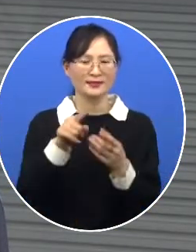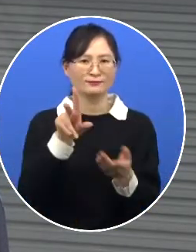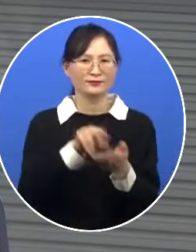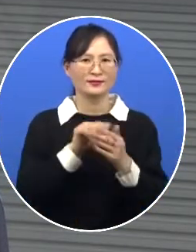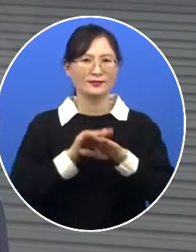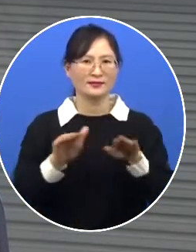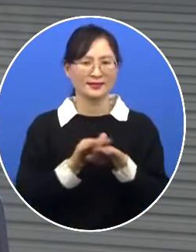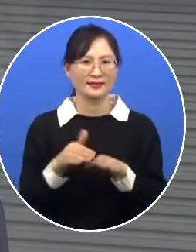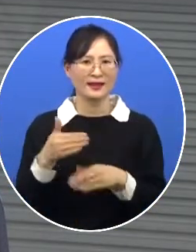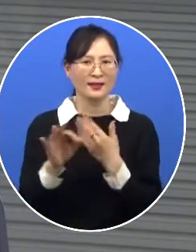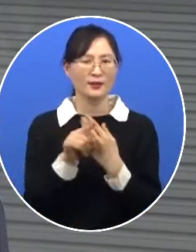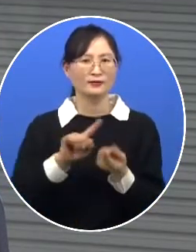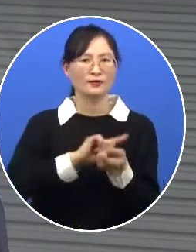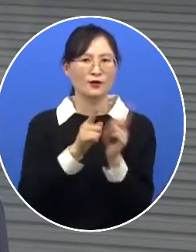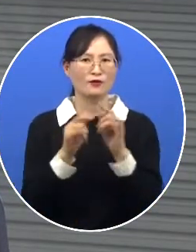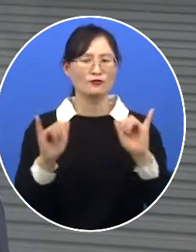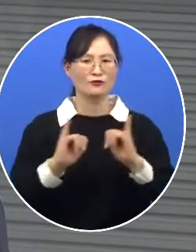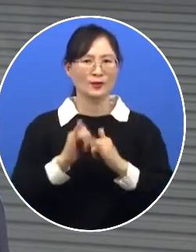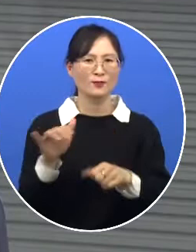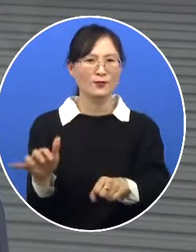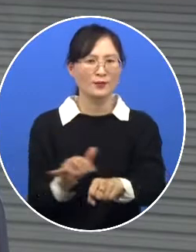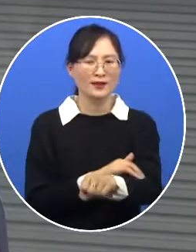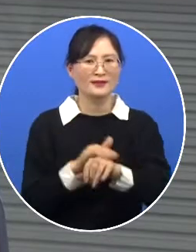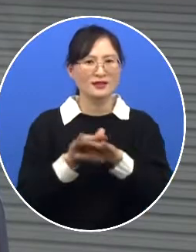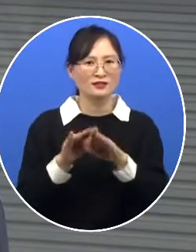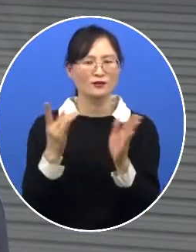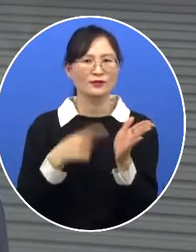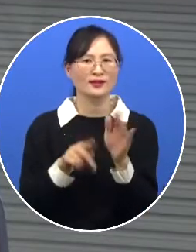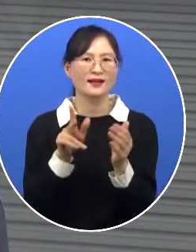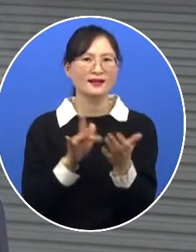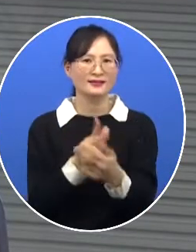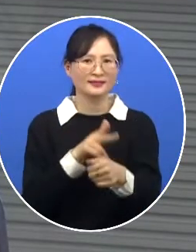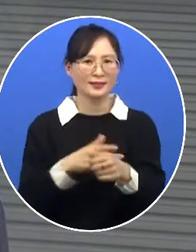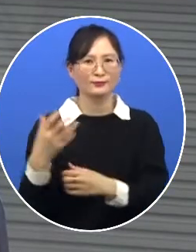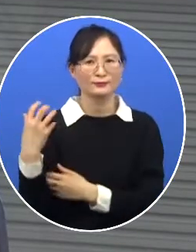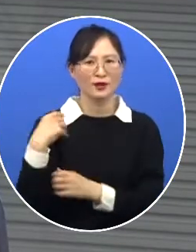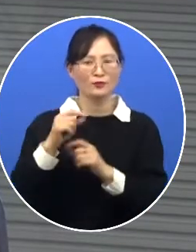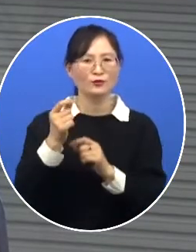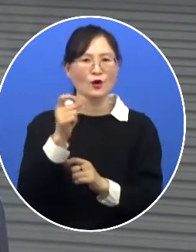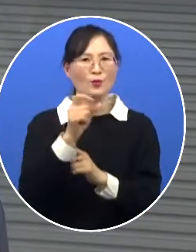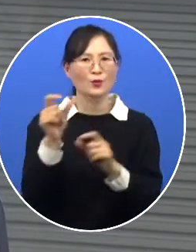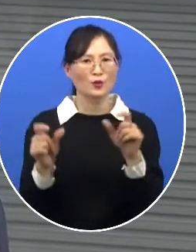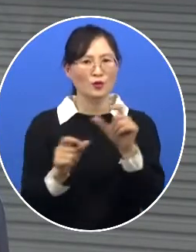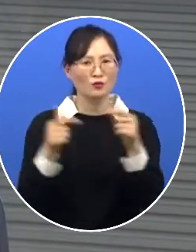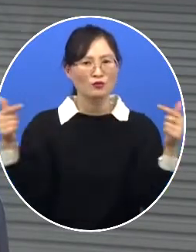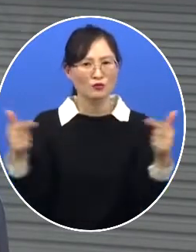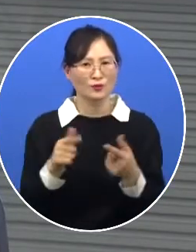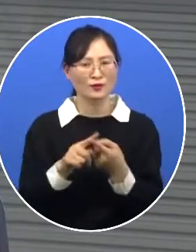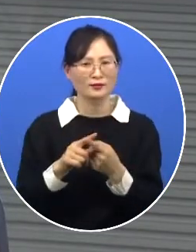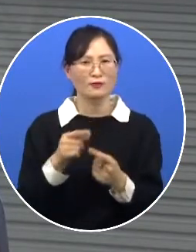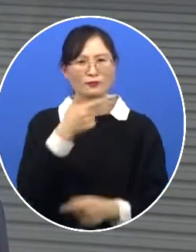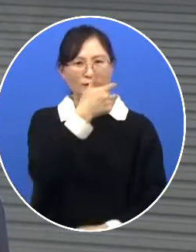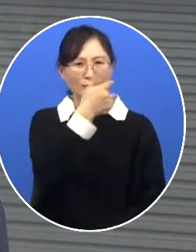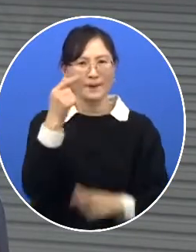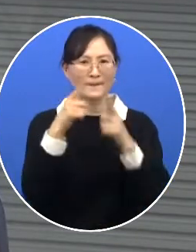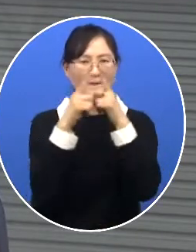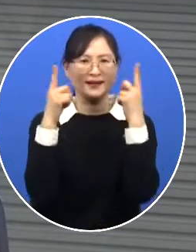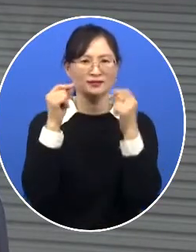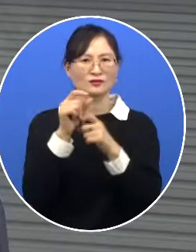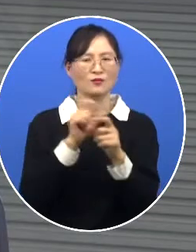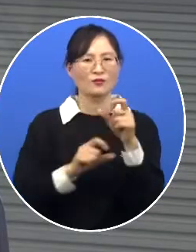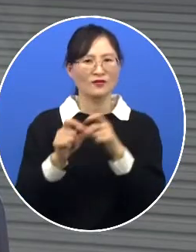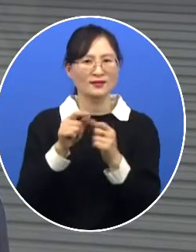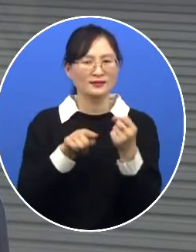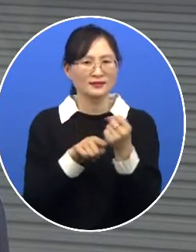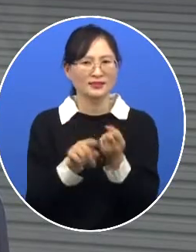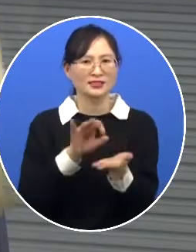해결해 나가면 서로 주민들도 불편도 해소되고 약사님들도 부담도 조금 줄고 이렇게 해서 이 부족한 이